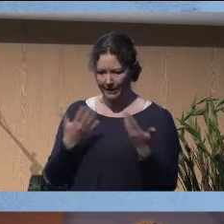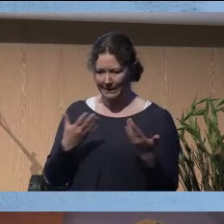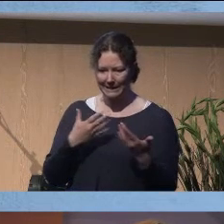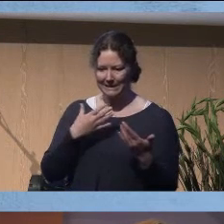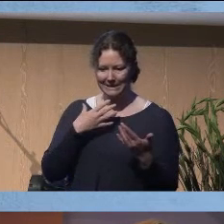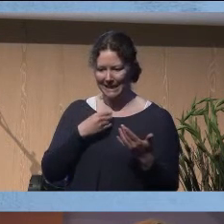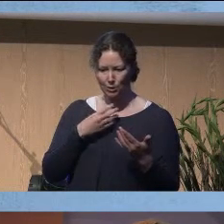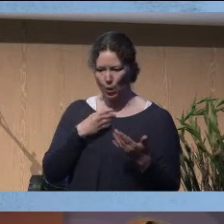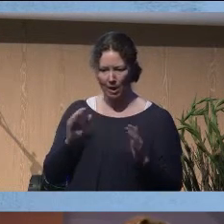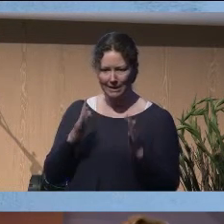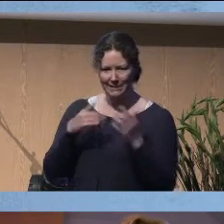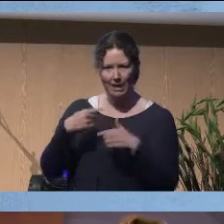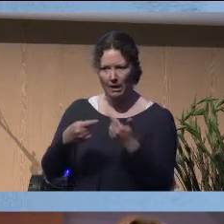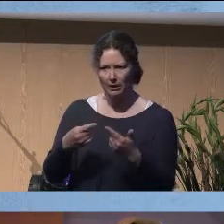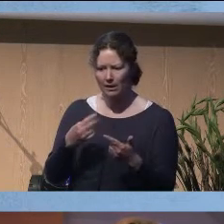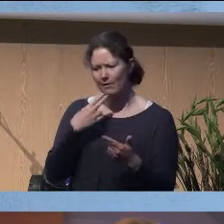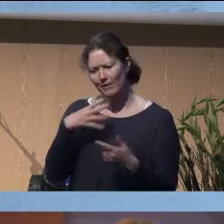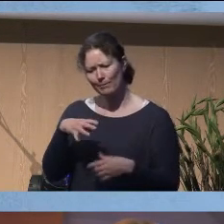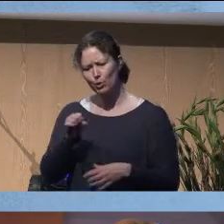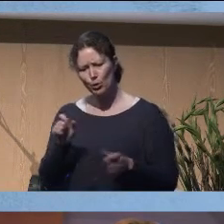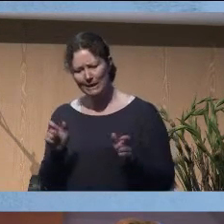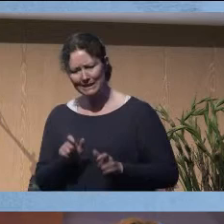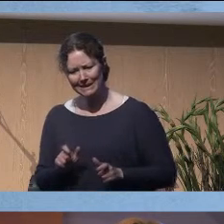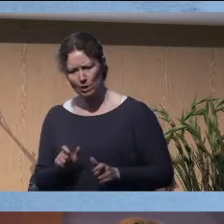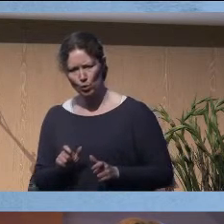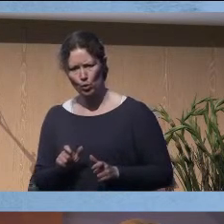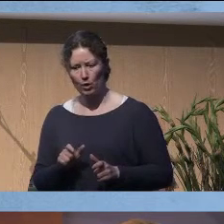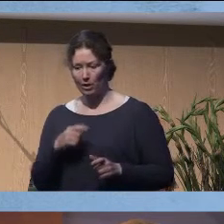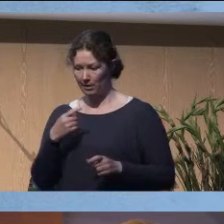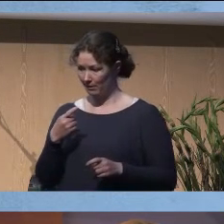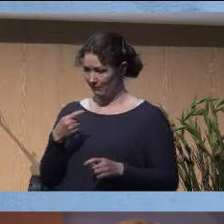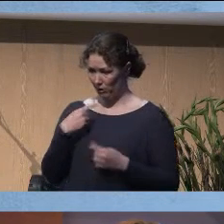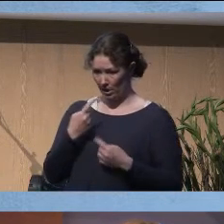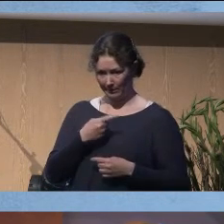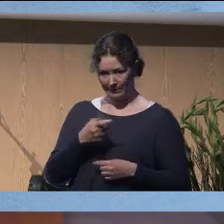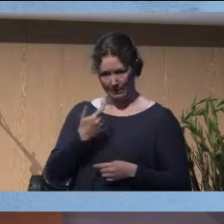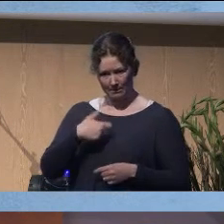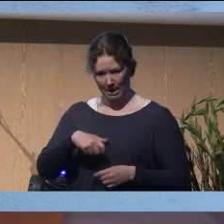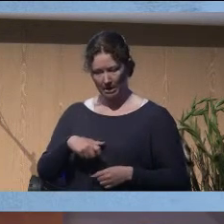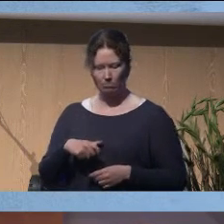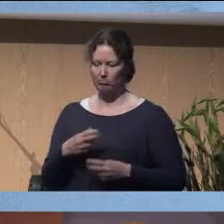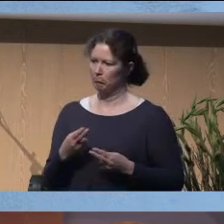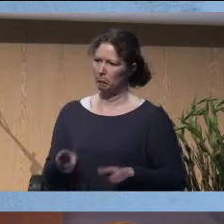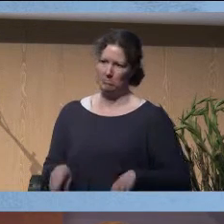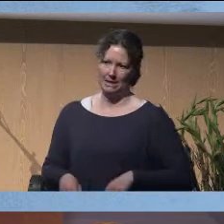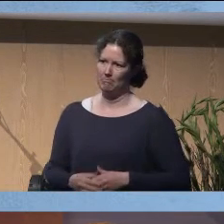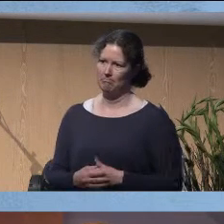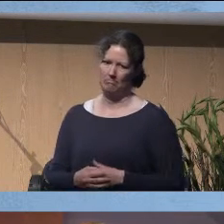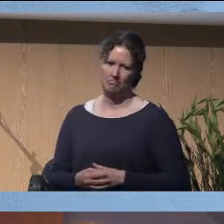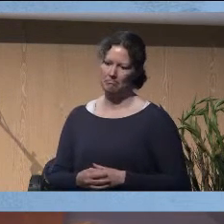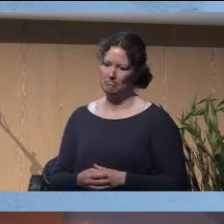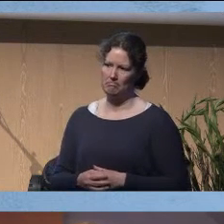seksualliv lenger. Hvem tok risikoen? Fortalte de det til meg? Nei.